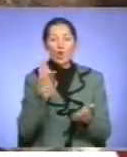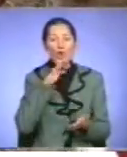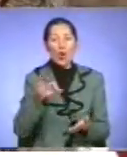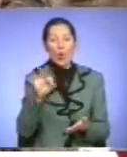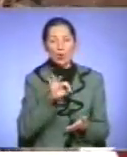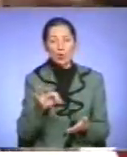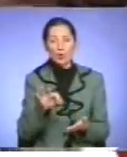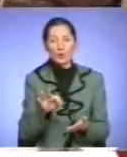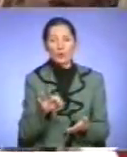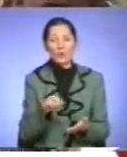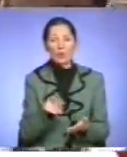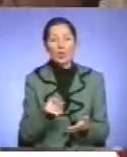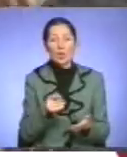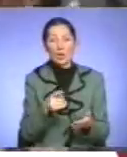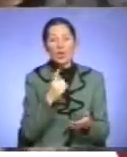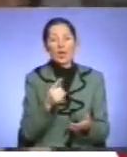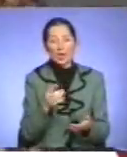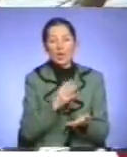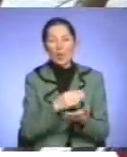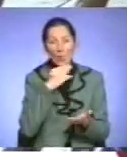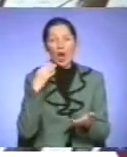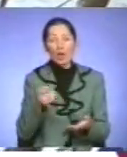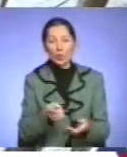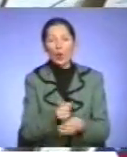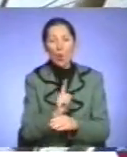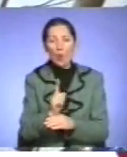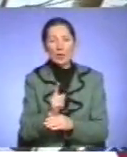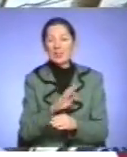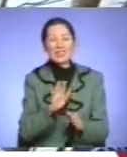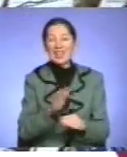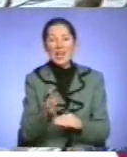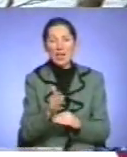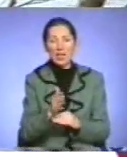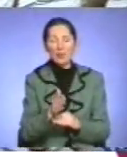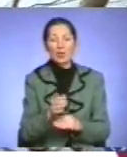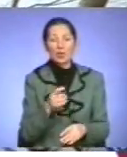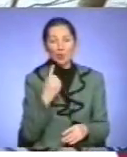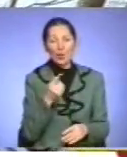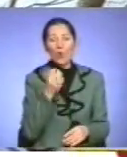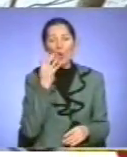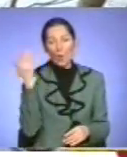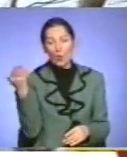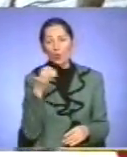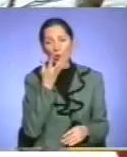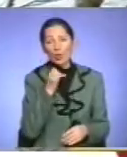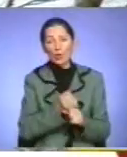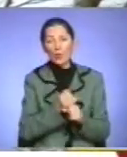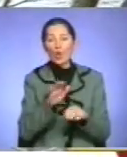улову, на жаль, не рибного. З одного боку, добре, що ми робимо добру справу. Приводимо